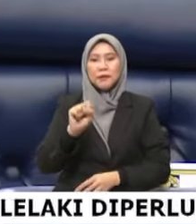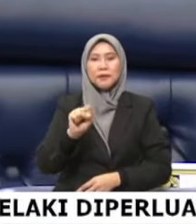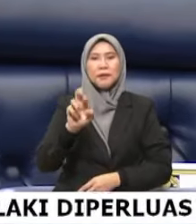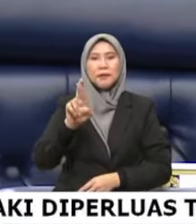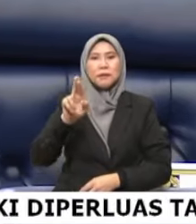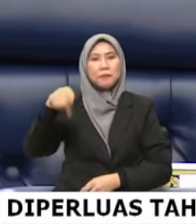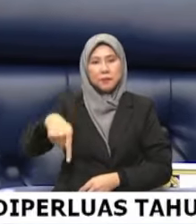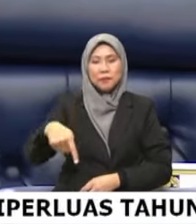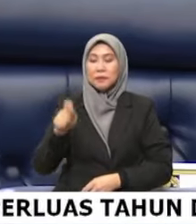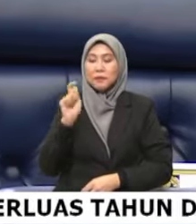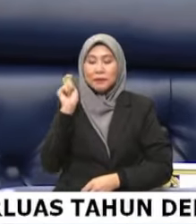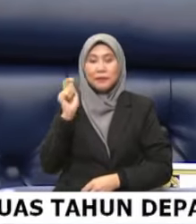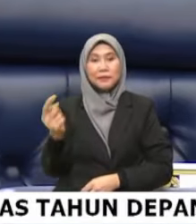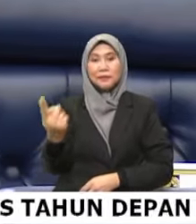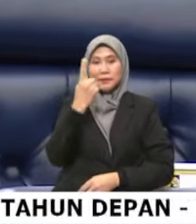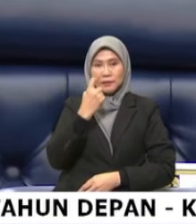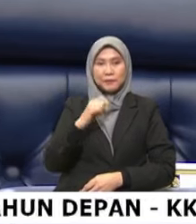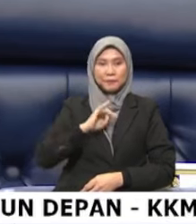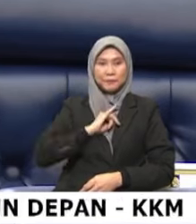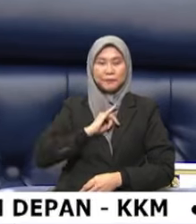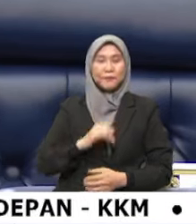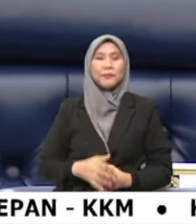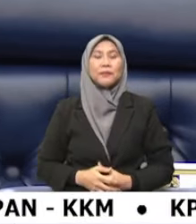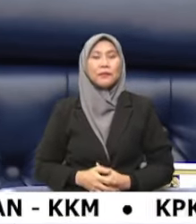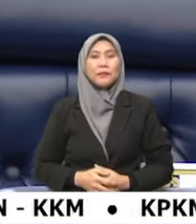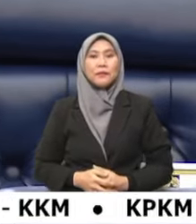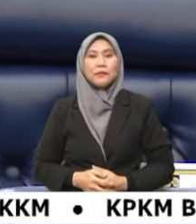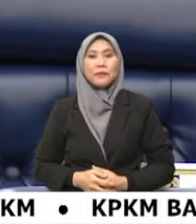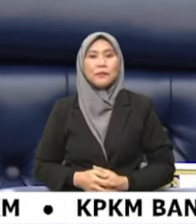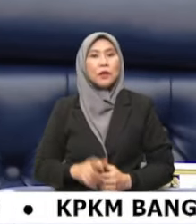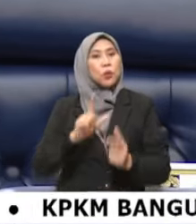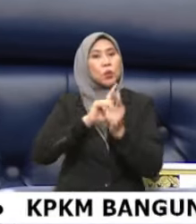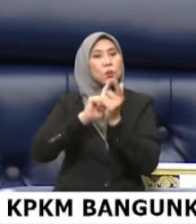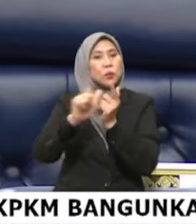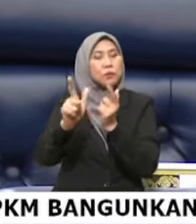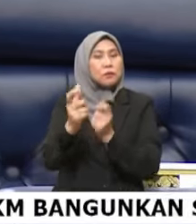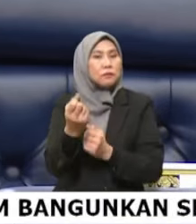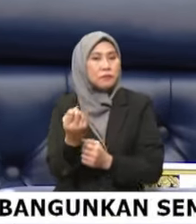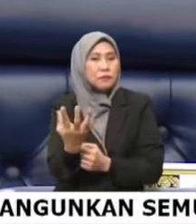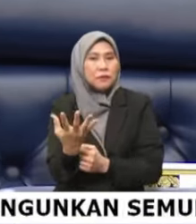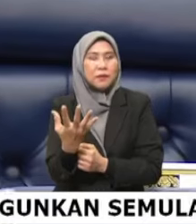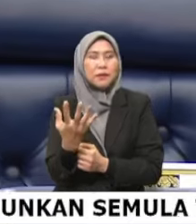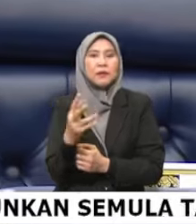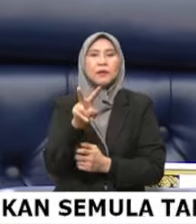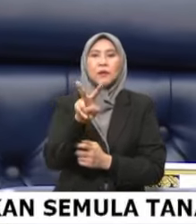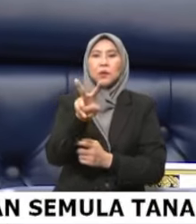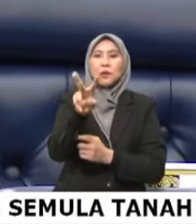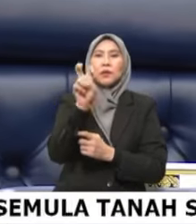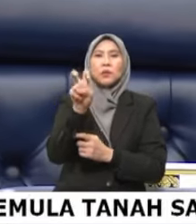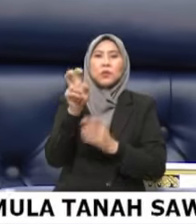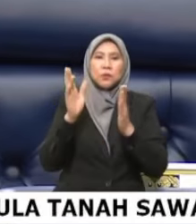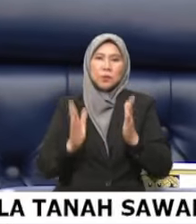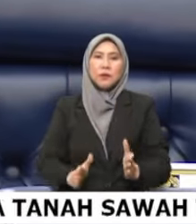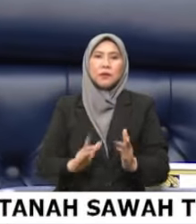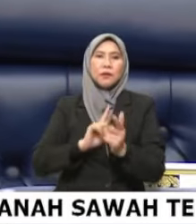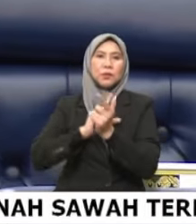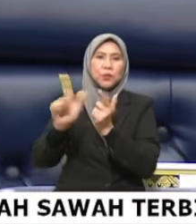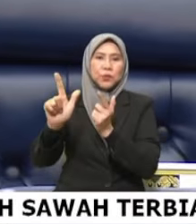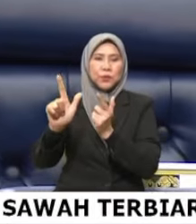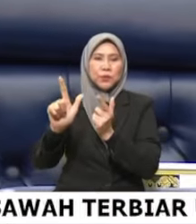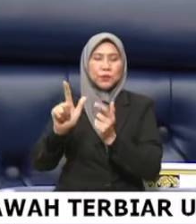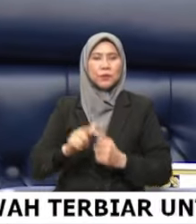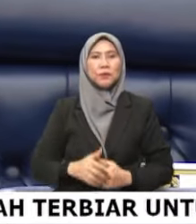yang ditanya oleh Yang Berhormat. Dan lulus adalah 200 orang.